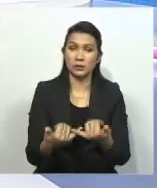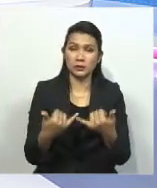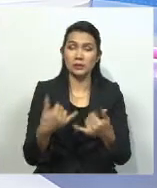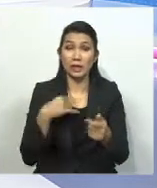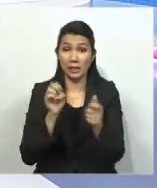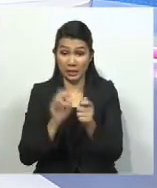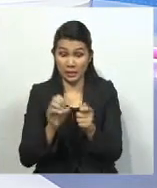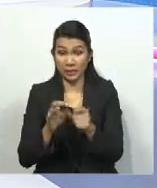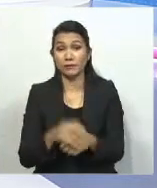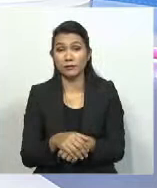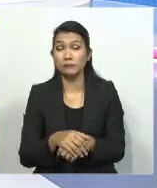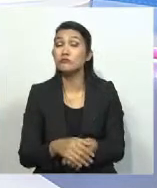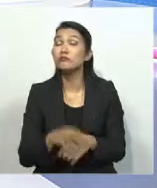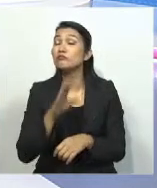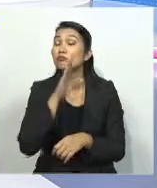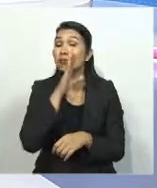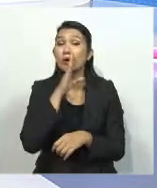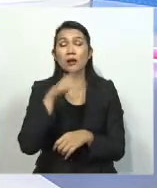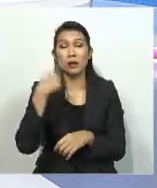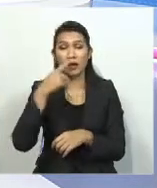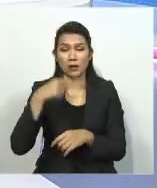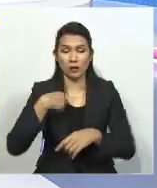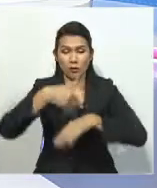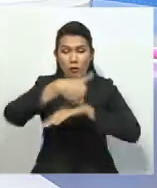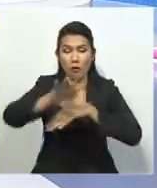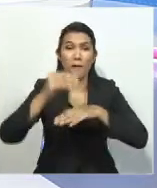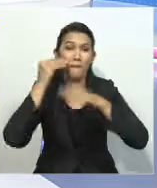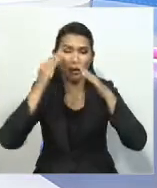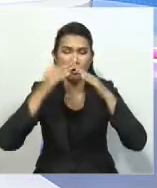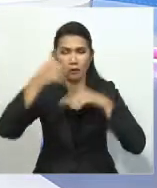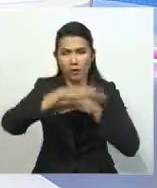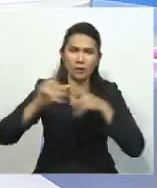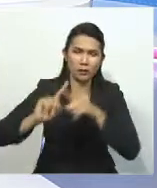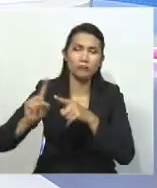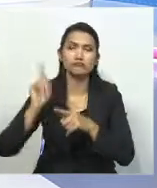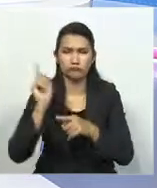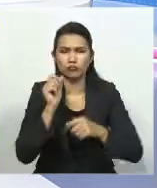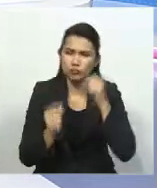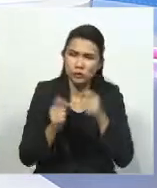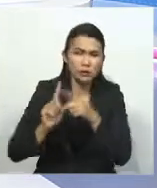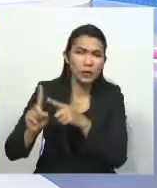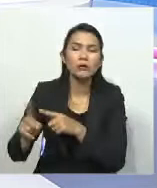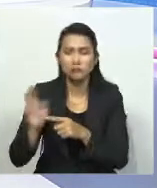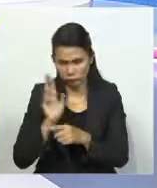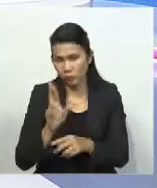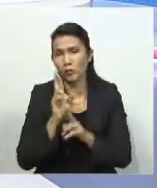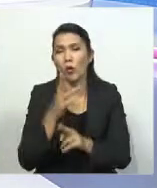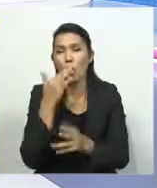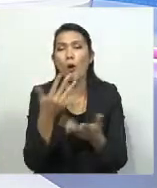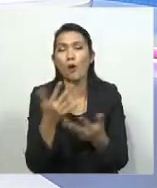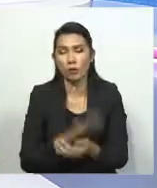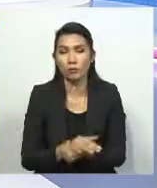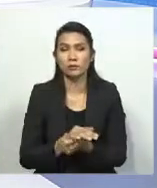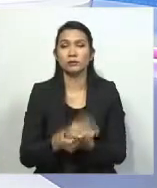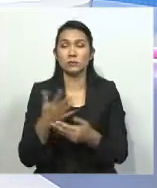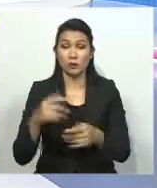นี้แนะนำเป็นว่าถ้าใครทำกิจกรรมกลางแจ้งตอนนี้ขอให้งดไว้ก่อนนะครับโดยเฉพาะกลุ่มเสี่ยงส่วนอีกหนึ่งเรื่